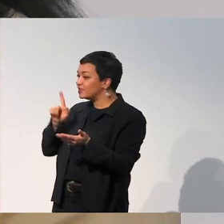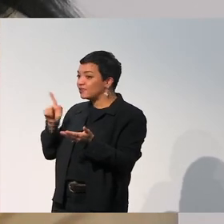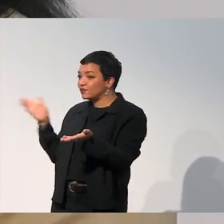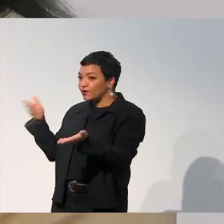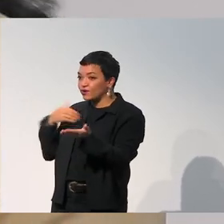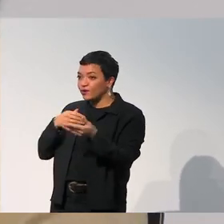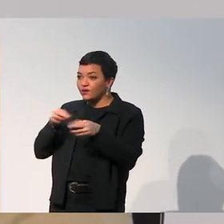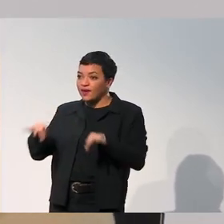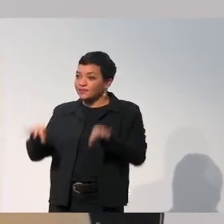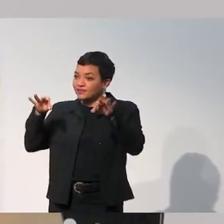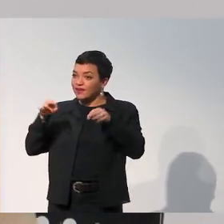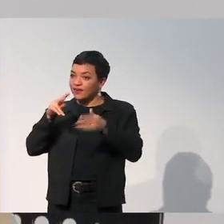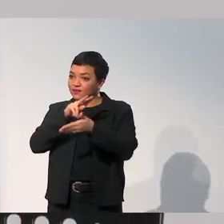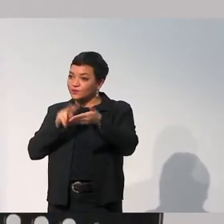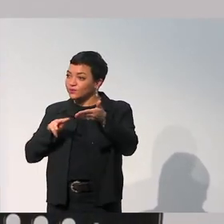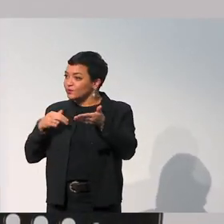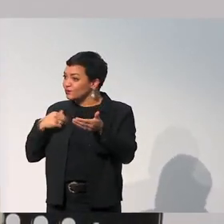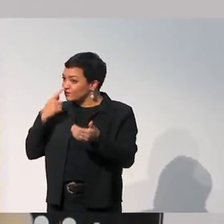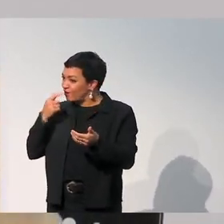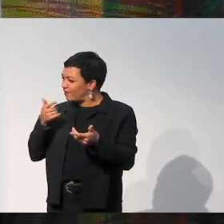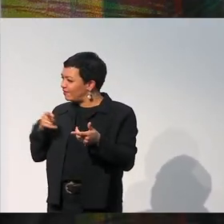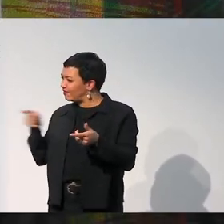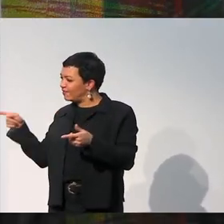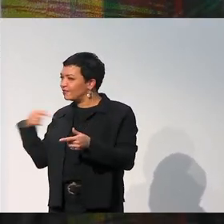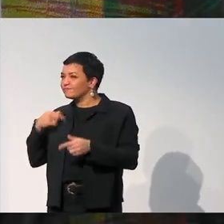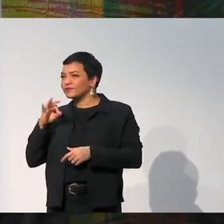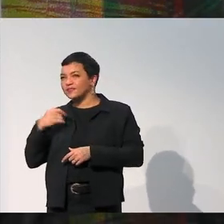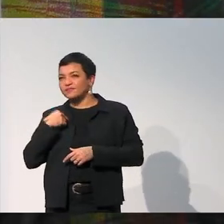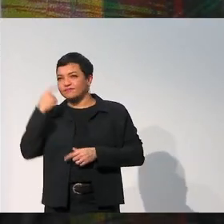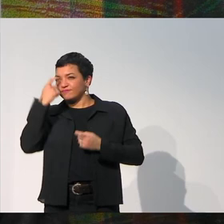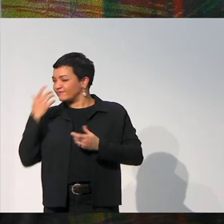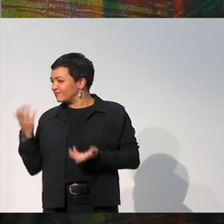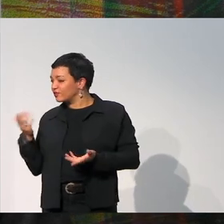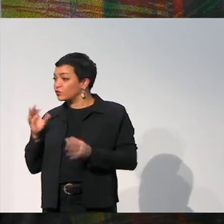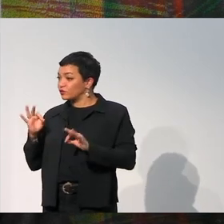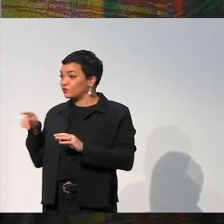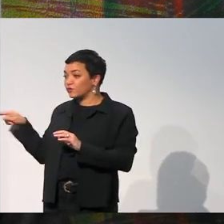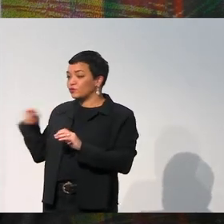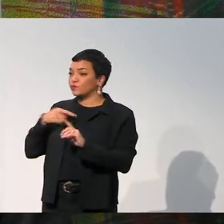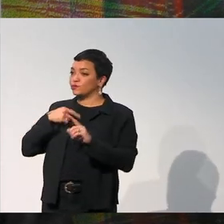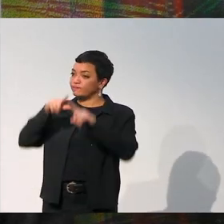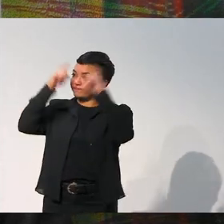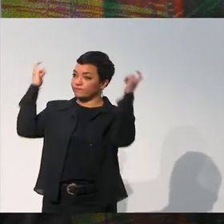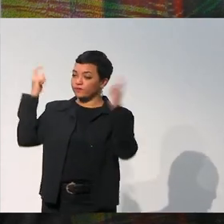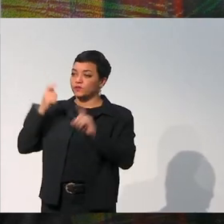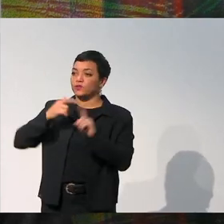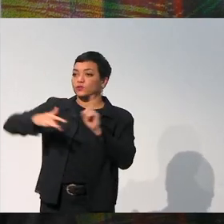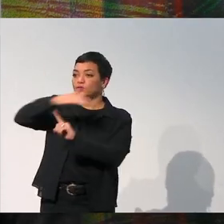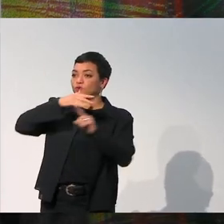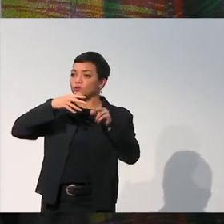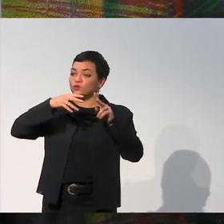cet extrait du livre de Sybille Grimbert. Vous êtes sociologue, directeur de recherche au